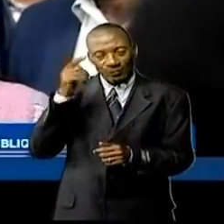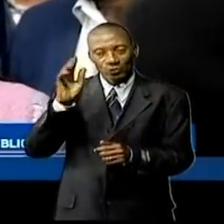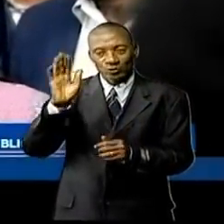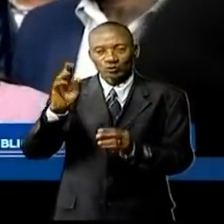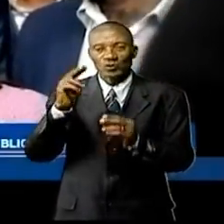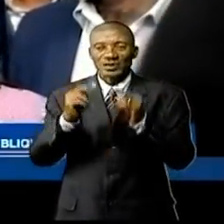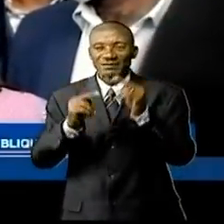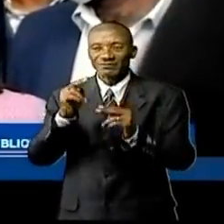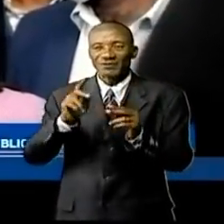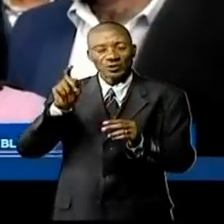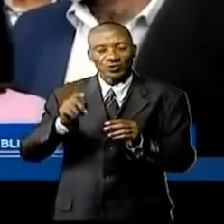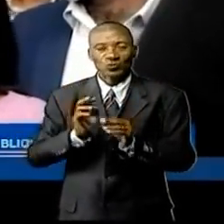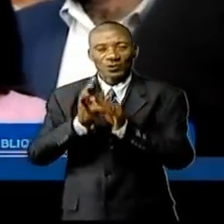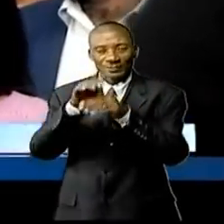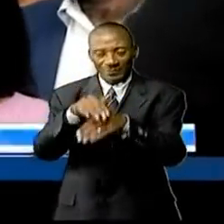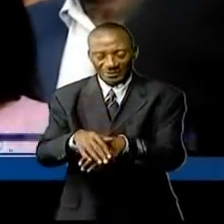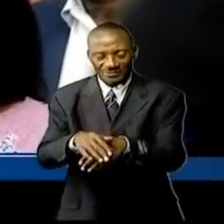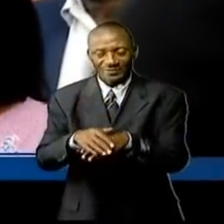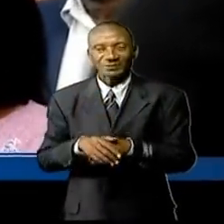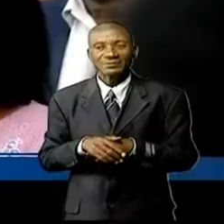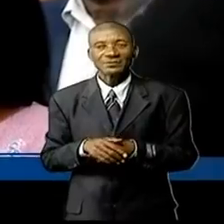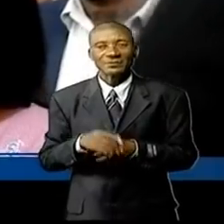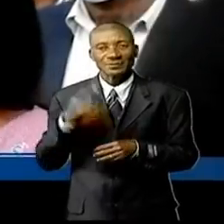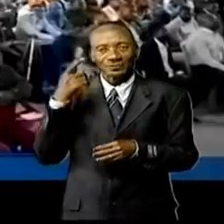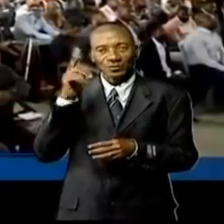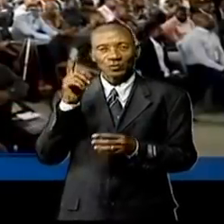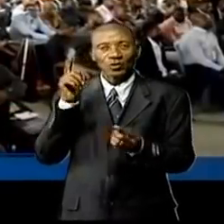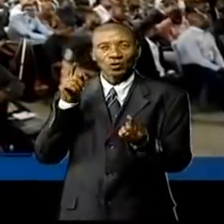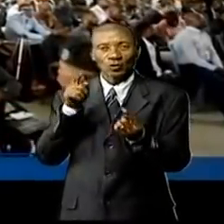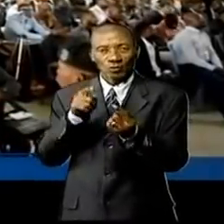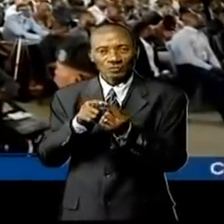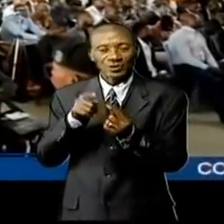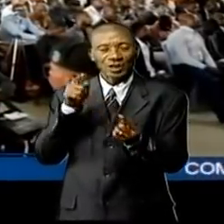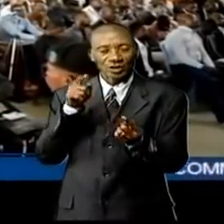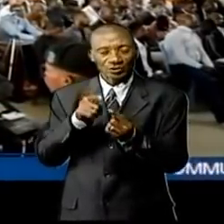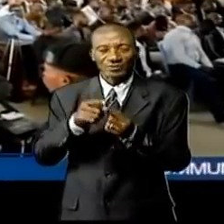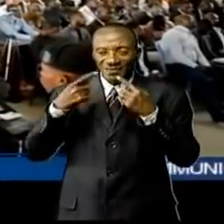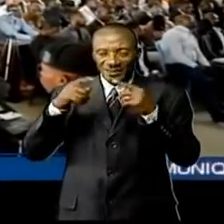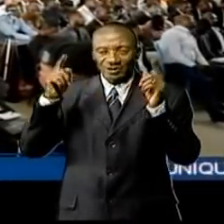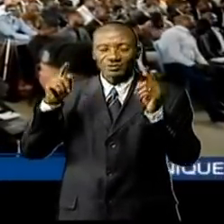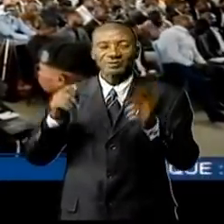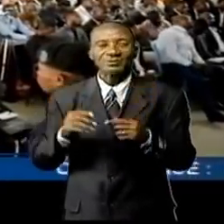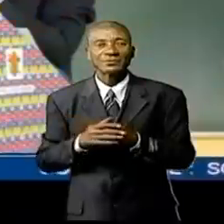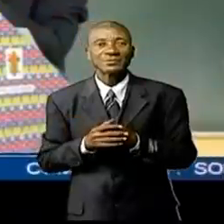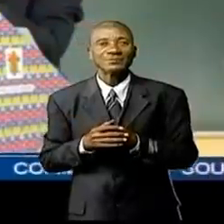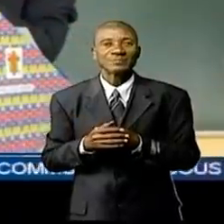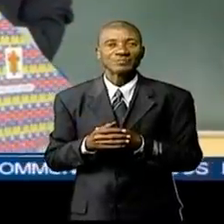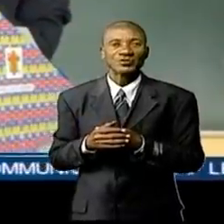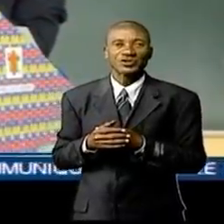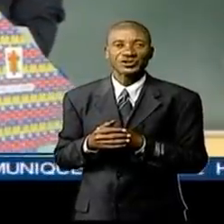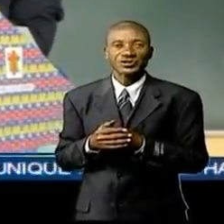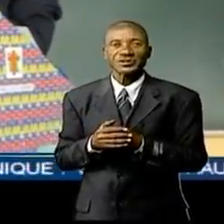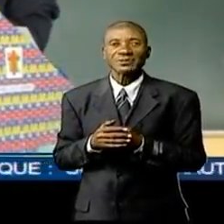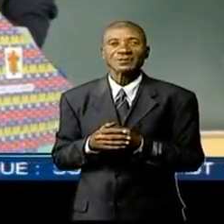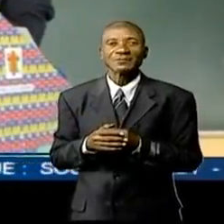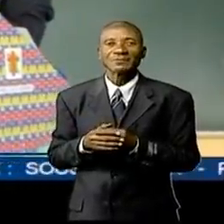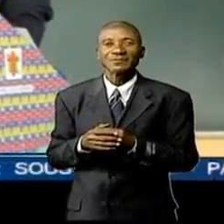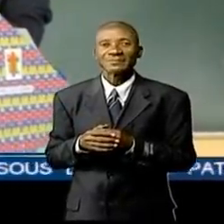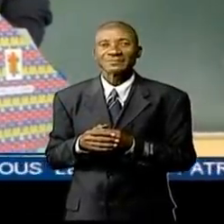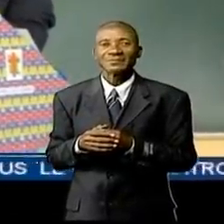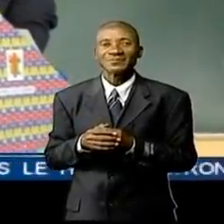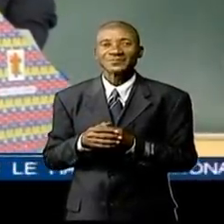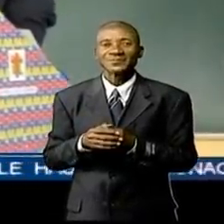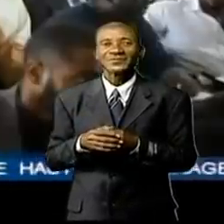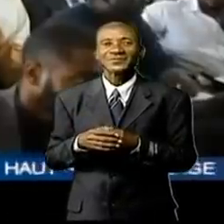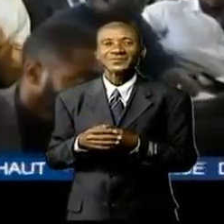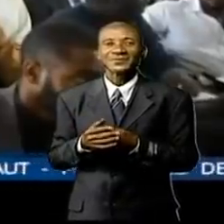doit participer pour que cet objectif réussisse. Cette rencontre a permis aux conférenciers